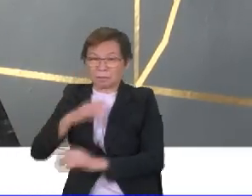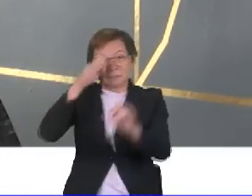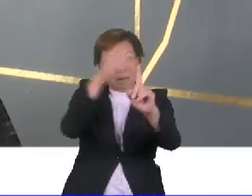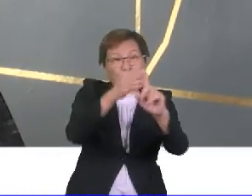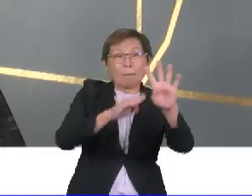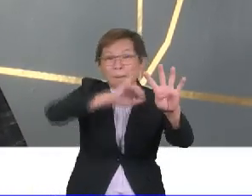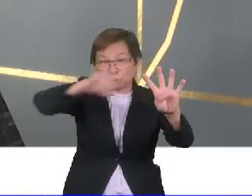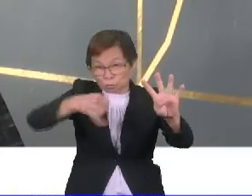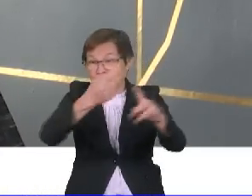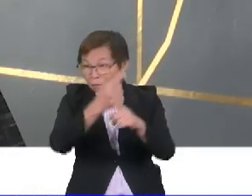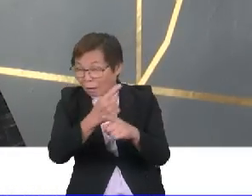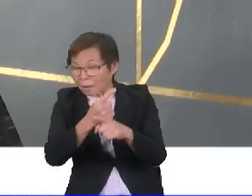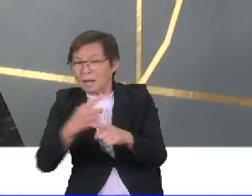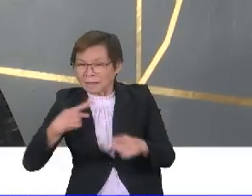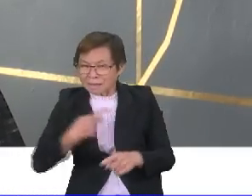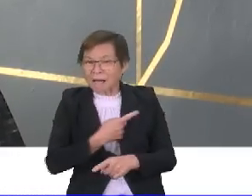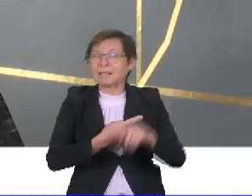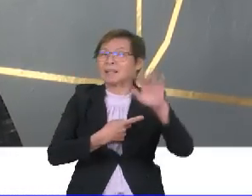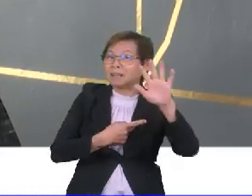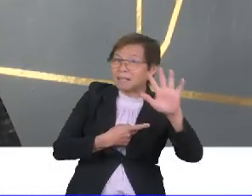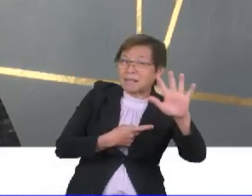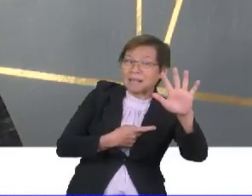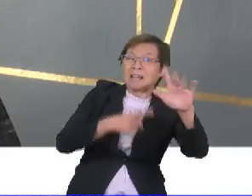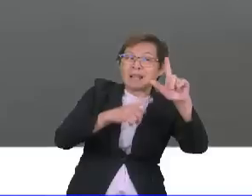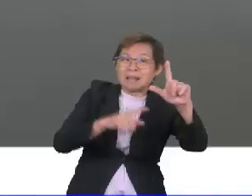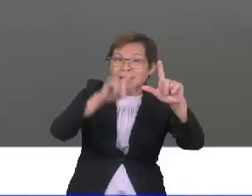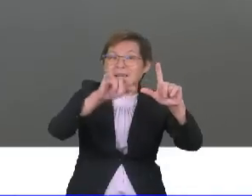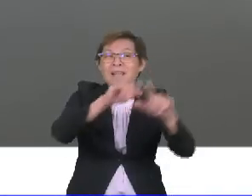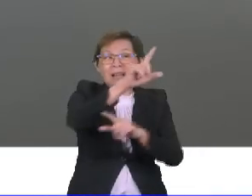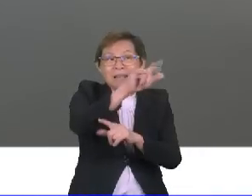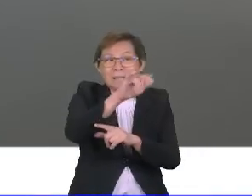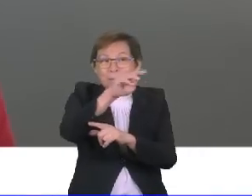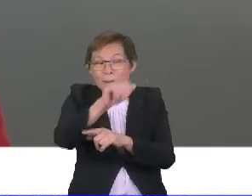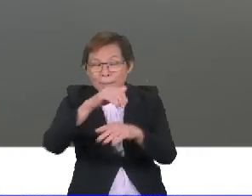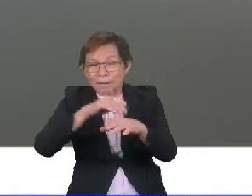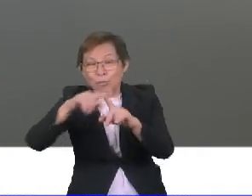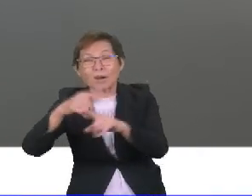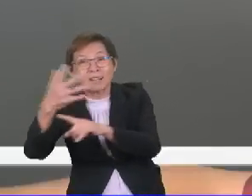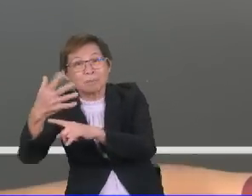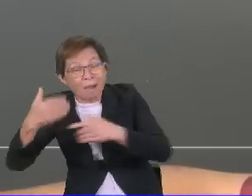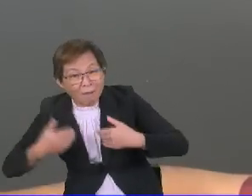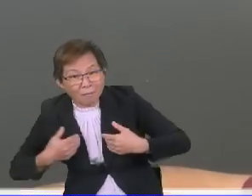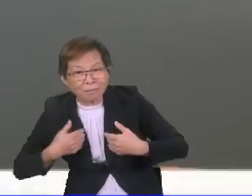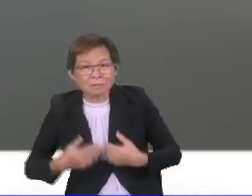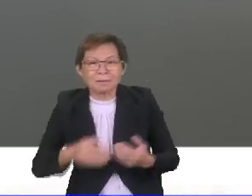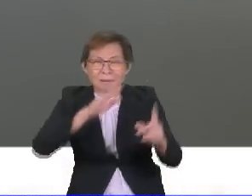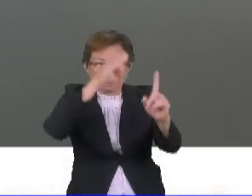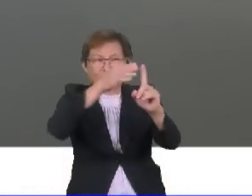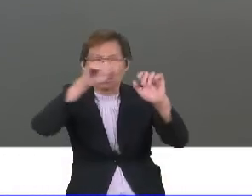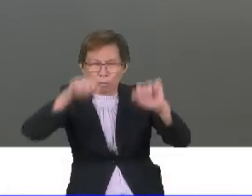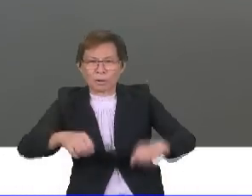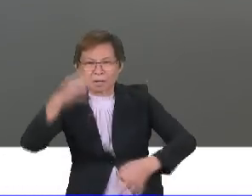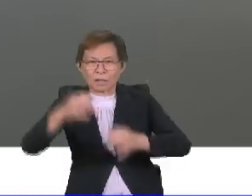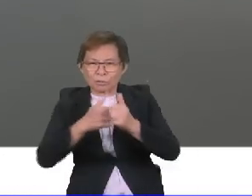4 juta Insyaallah kalau misalnya kita ada lima pada bulan 5 nih kakek itu memang tapi kalau